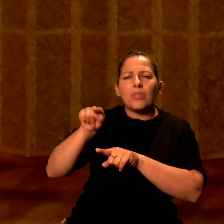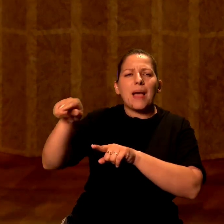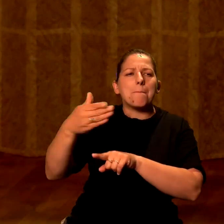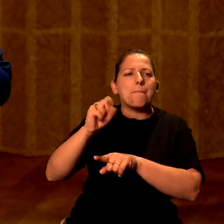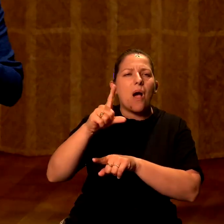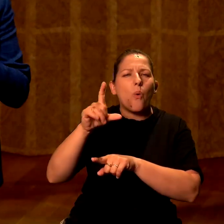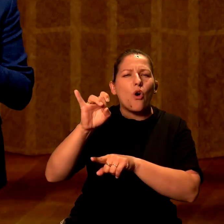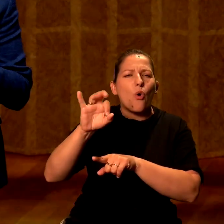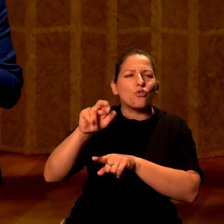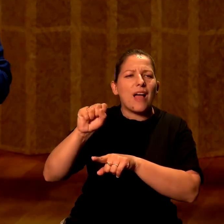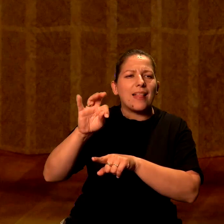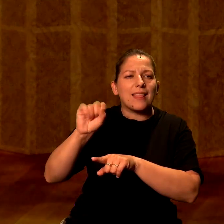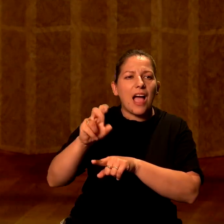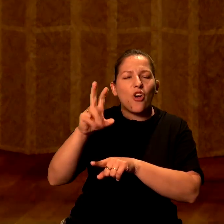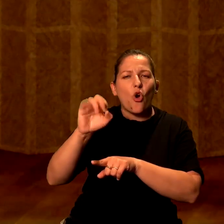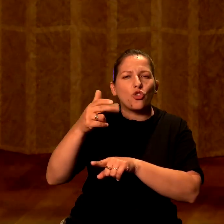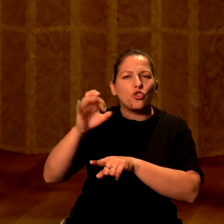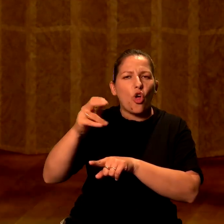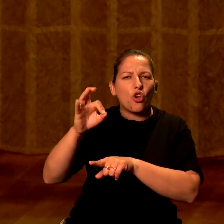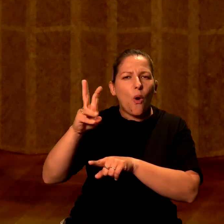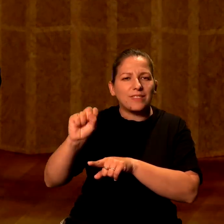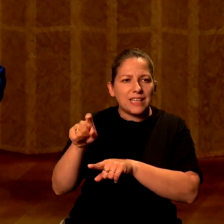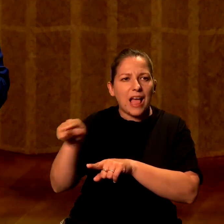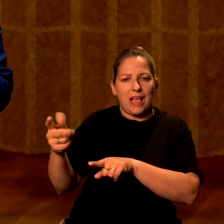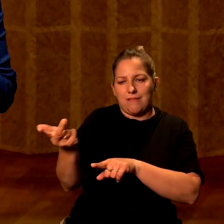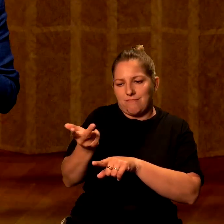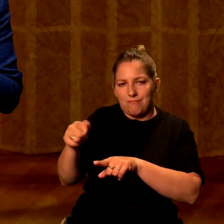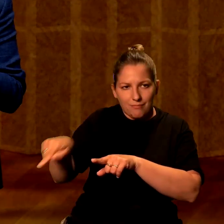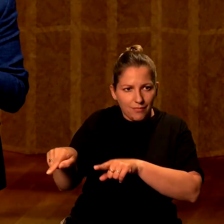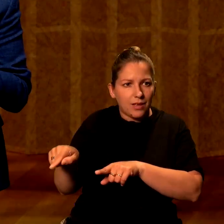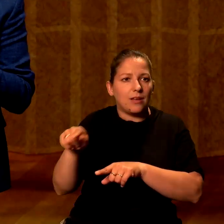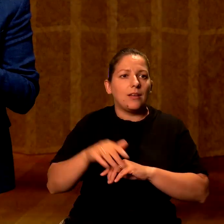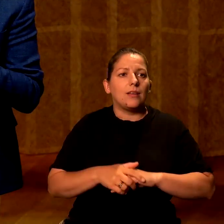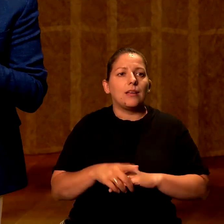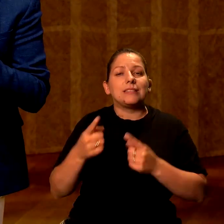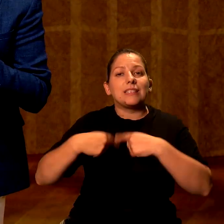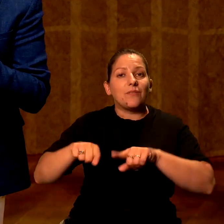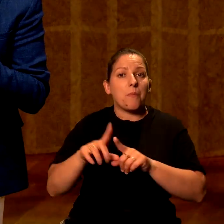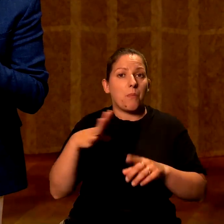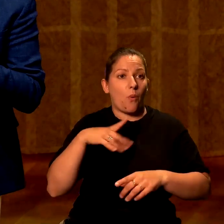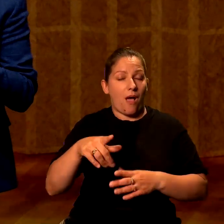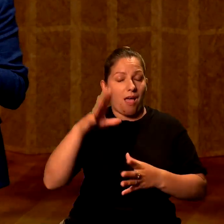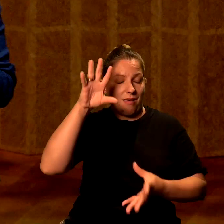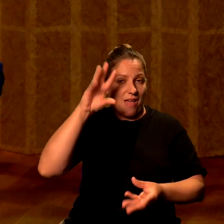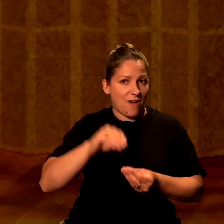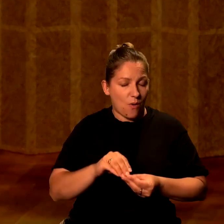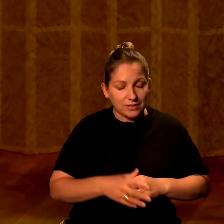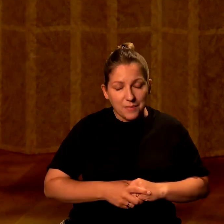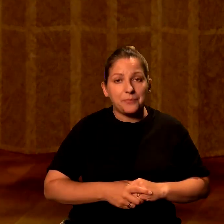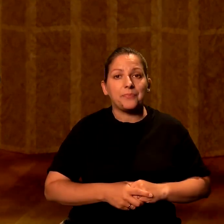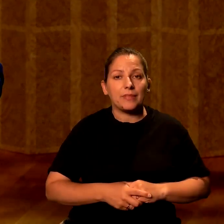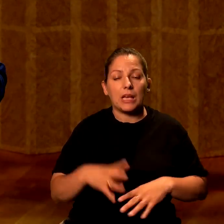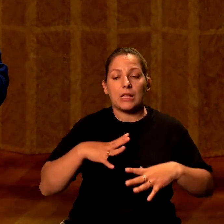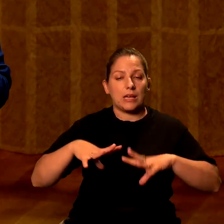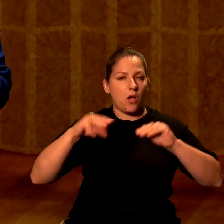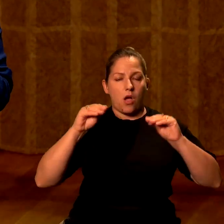Małgorzata Kowalewska, Marta Kocionkowska, w tym trzyosobowym zespole pracowni tak lekko zrealizowaliśmy tą ewaluację. I zacznę od